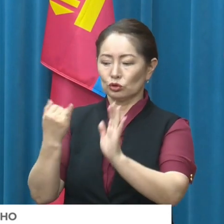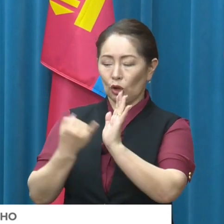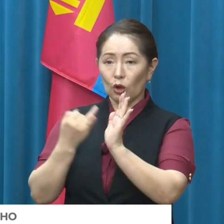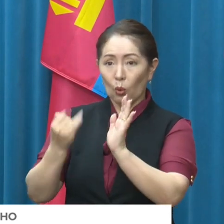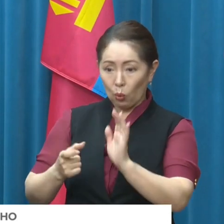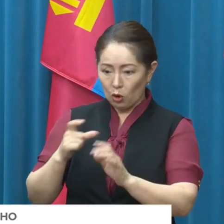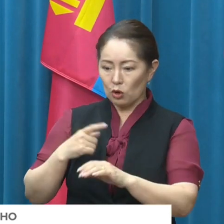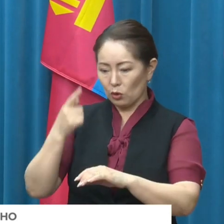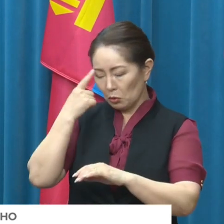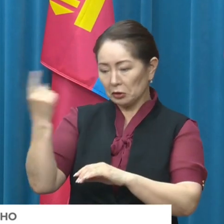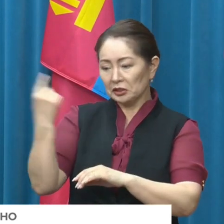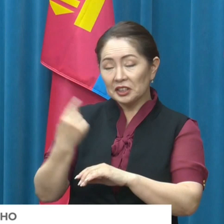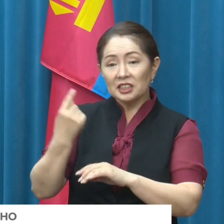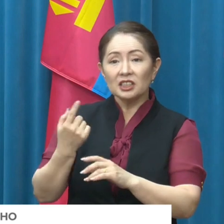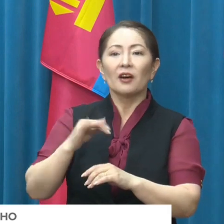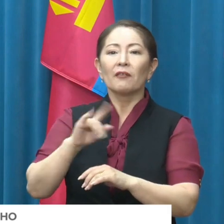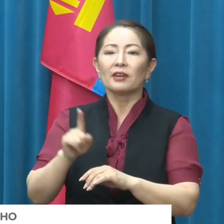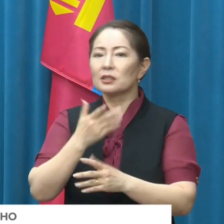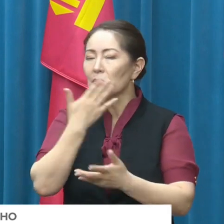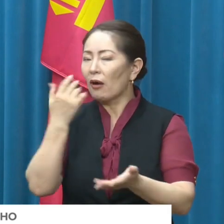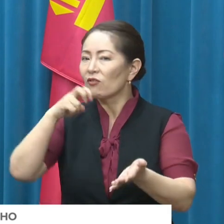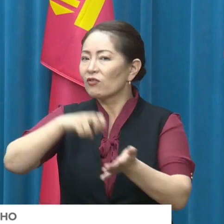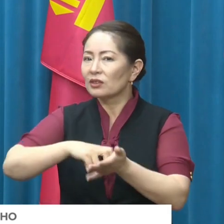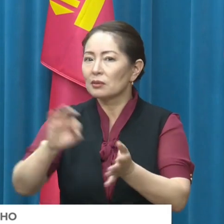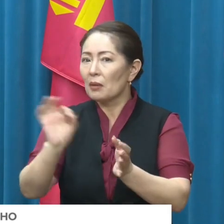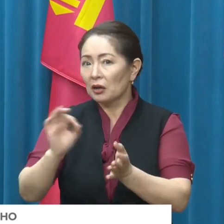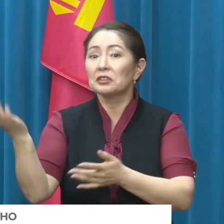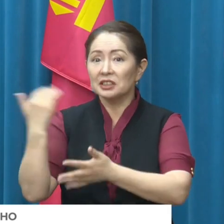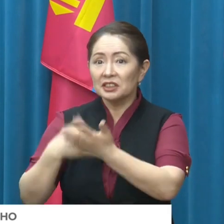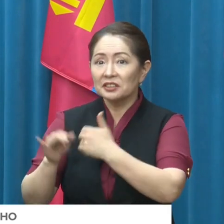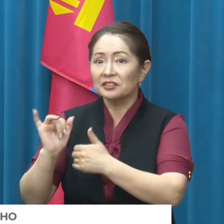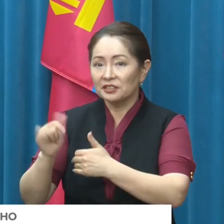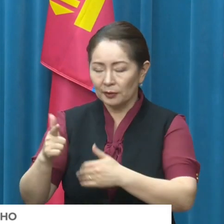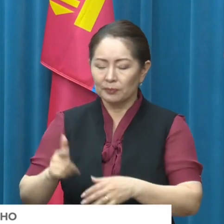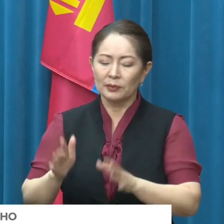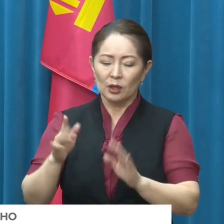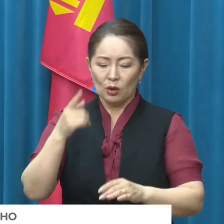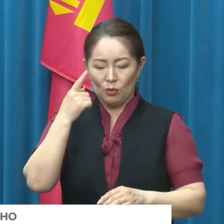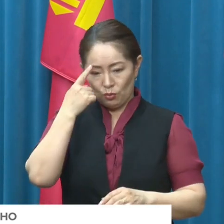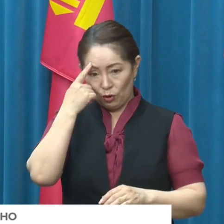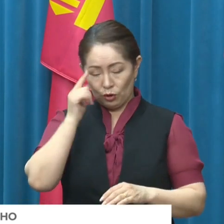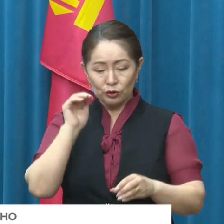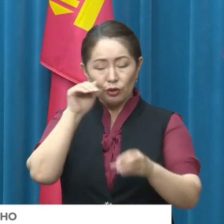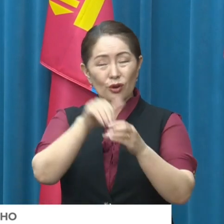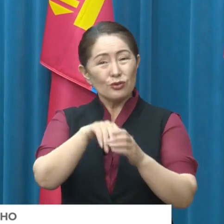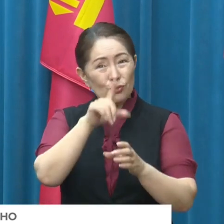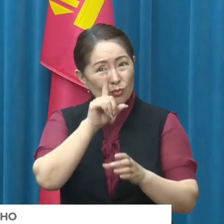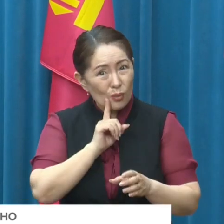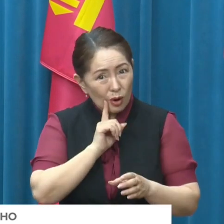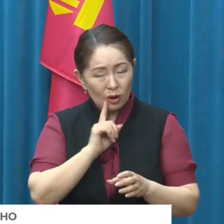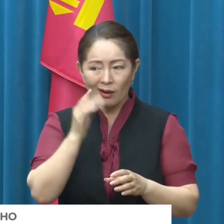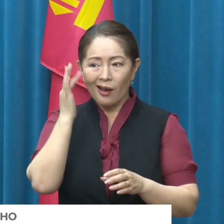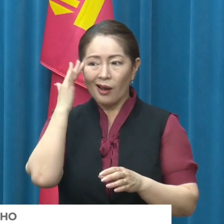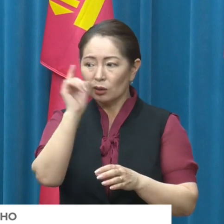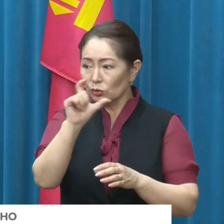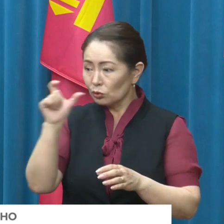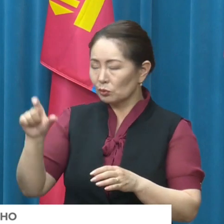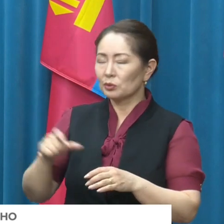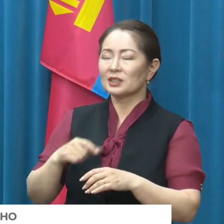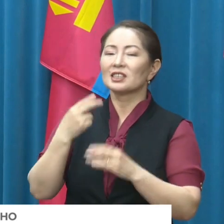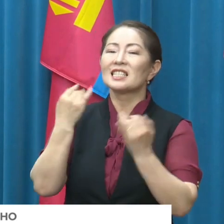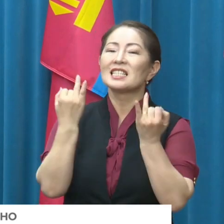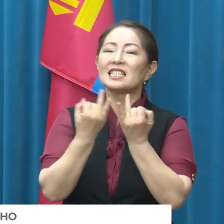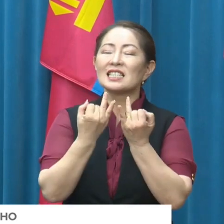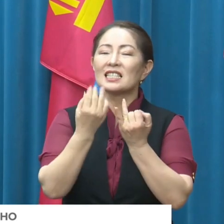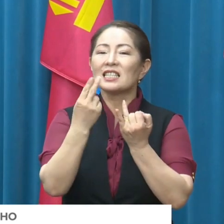За, мөн одоо Монгол улсад ирэх хүсэлтэй байгаа гадаадын иргэд цахим буюу e-visa мэдүүлж